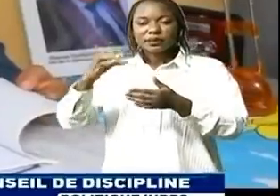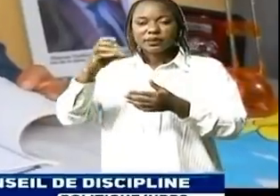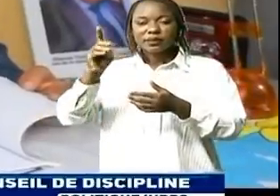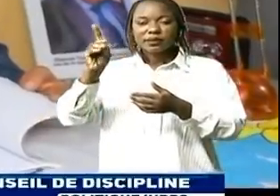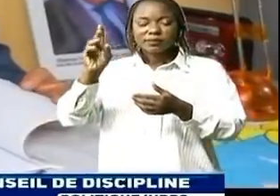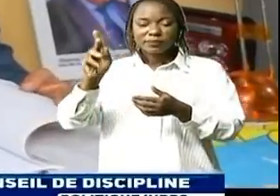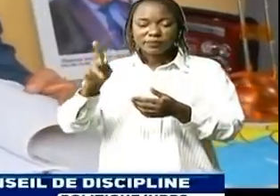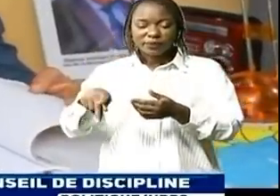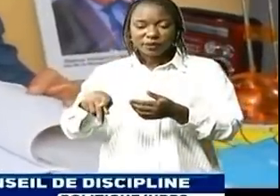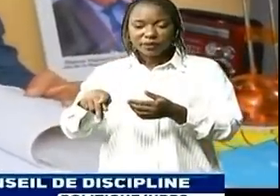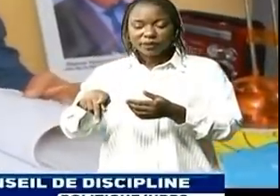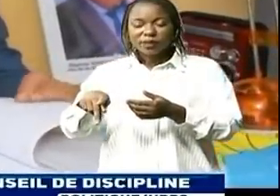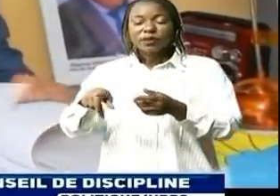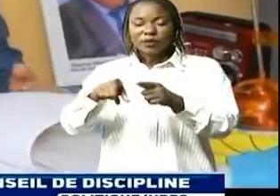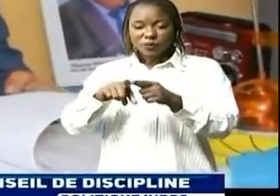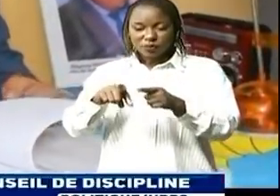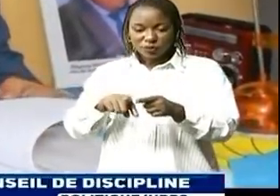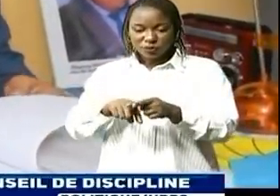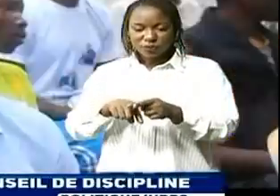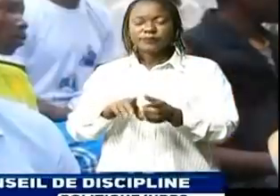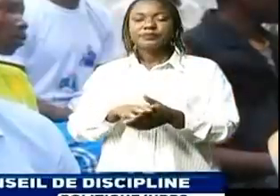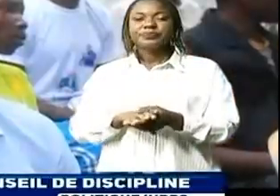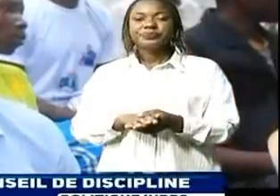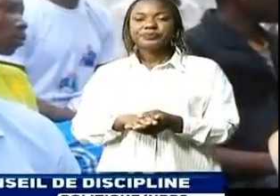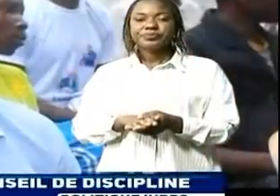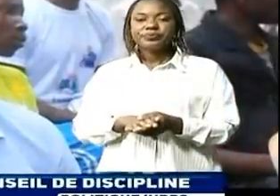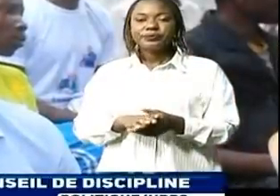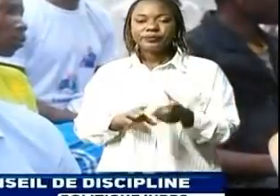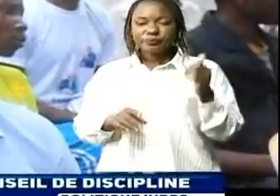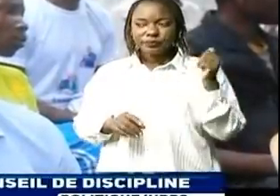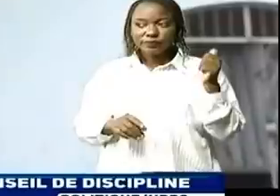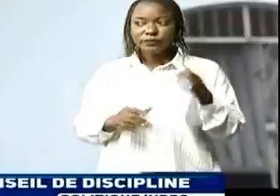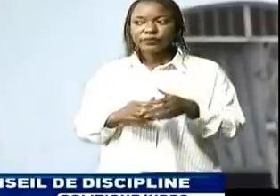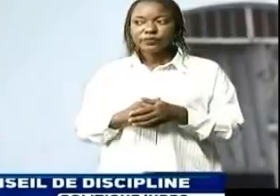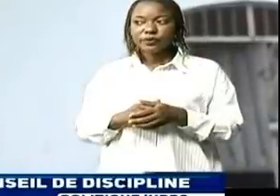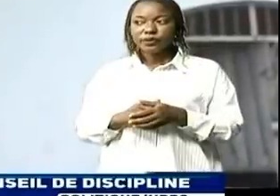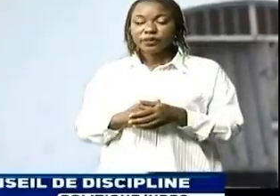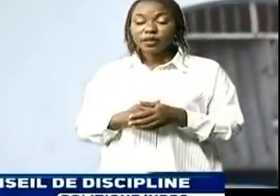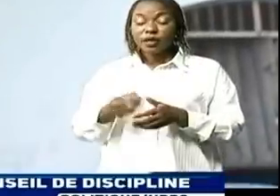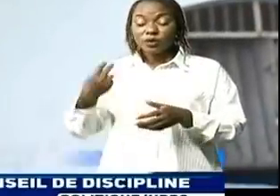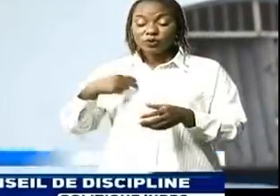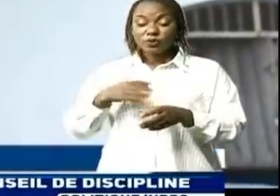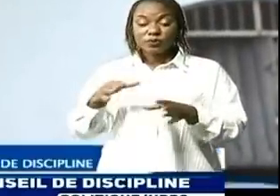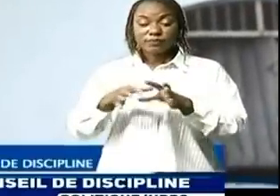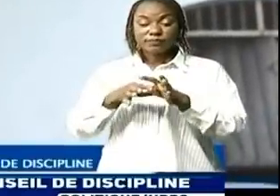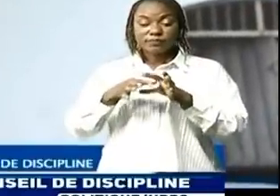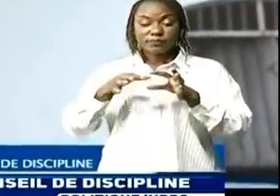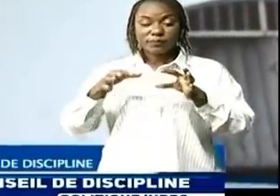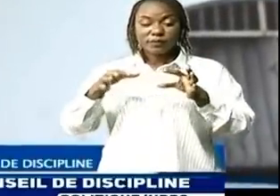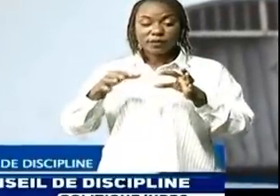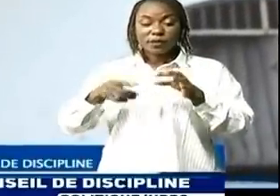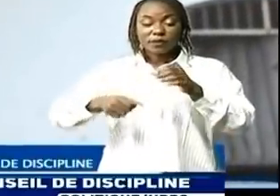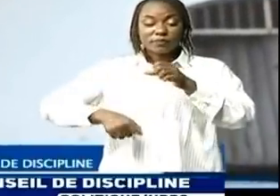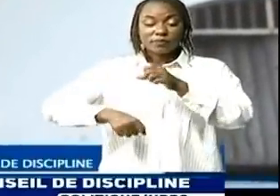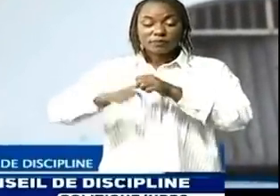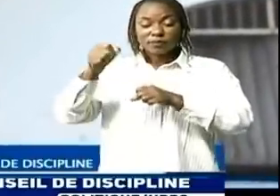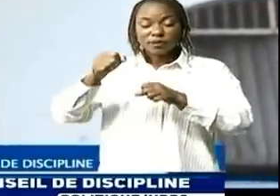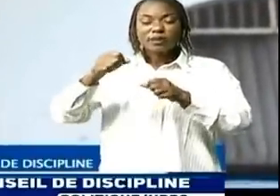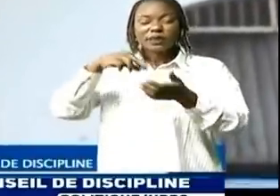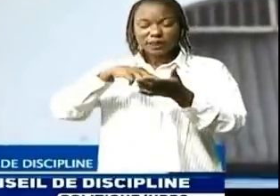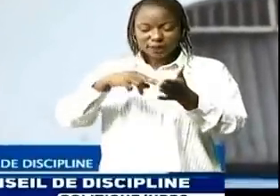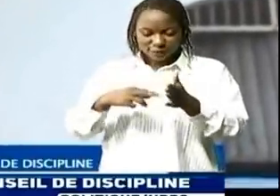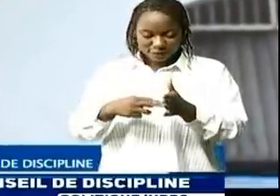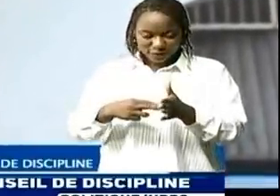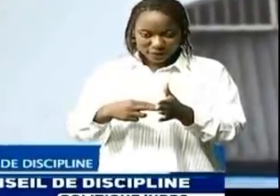sigle, Victor Wakwenda Bukasa. Sont déchus de leur fonction des membres de la Commission nationale de discipline ad